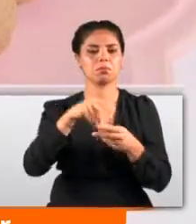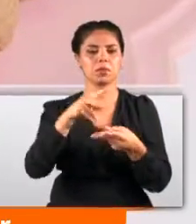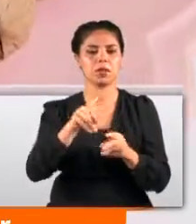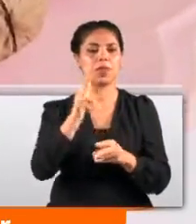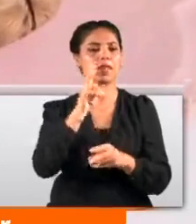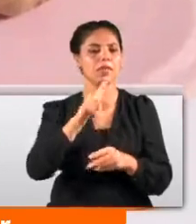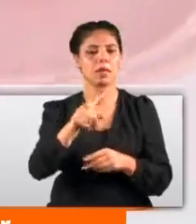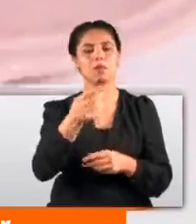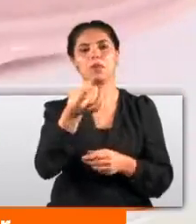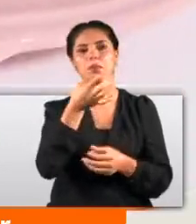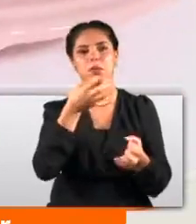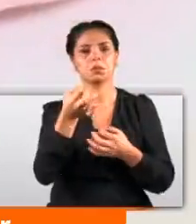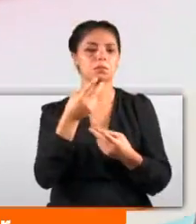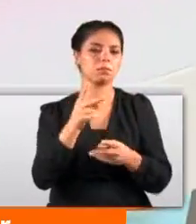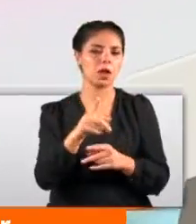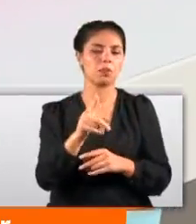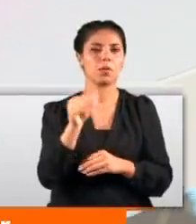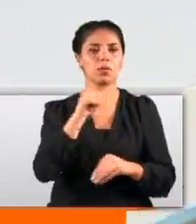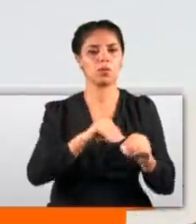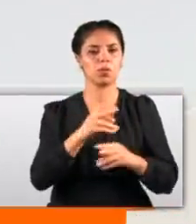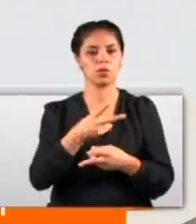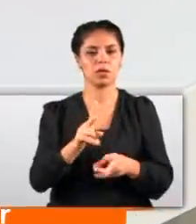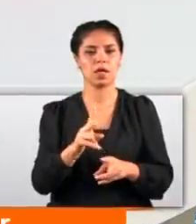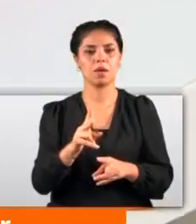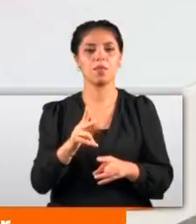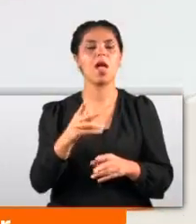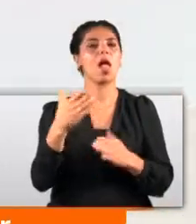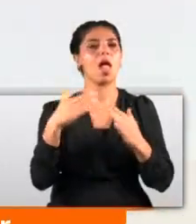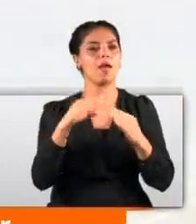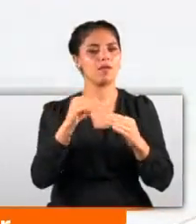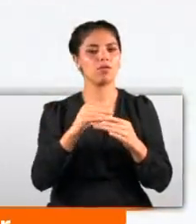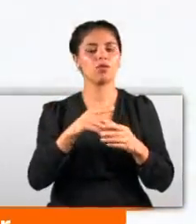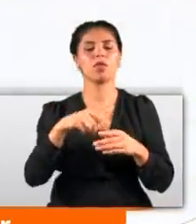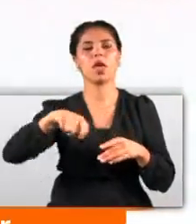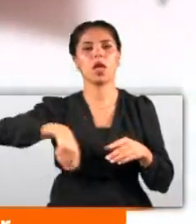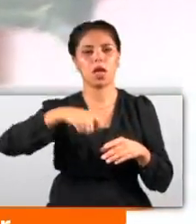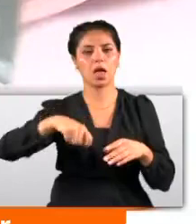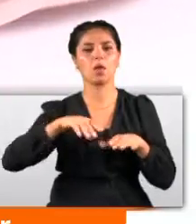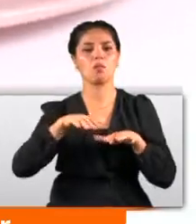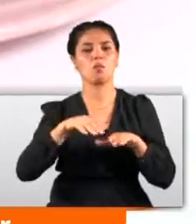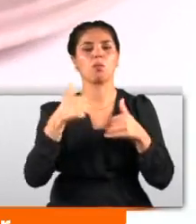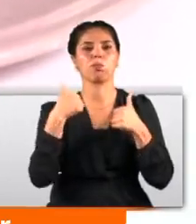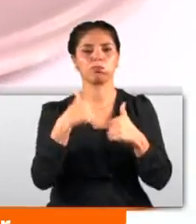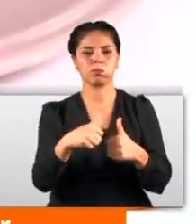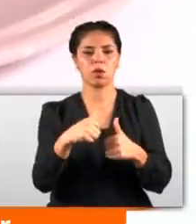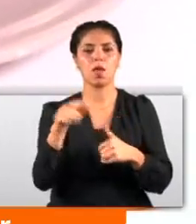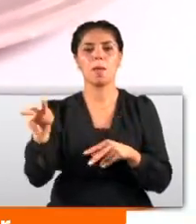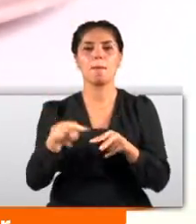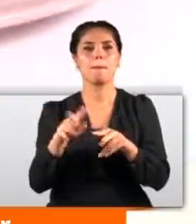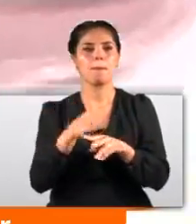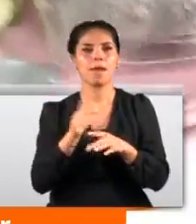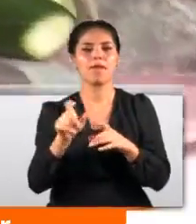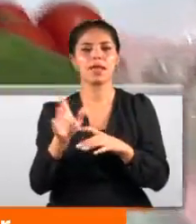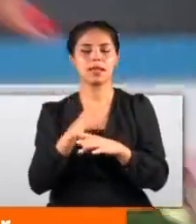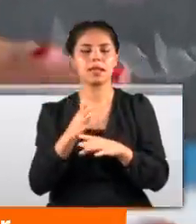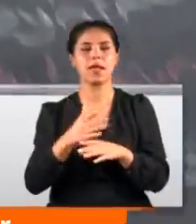içerikli gevrekler ve atıştırmalıklar da bulunabilir. Evde yapılmış kek ve börek de koyabiliriz. Üçüncü maddemiz de meyve veya sebzeler. Mutlaka elma